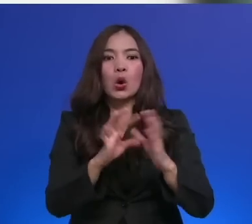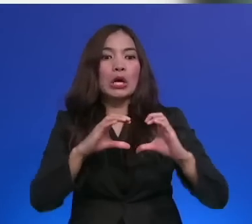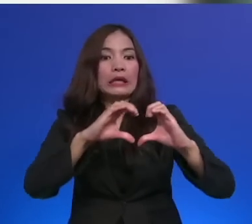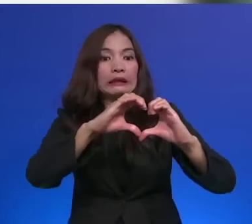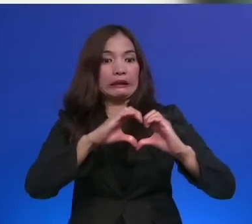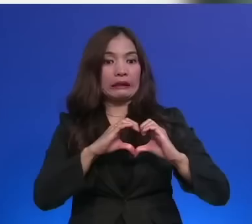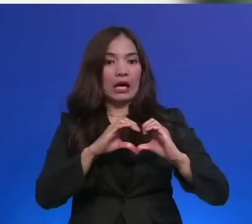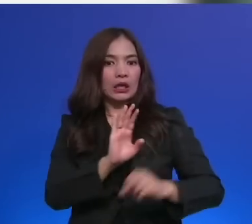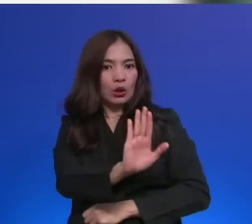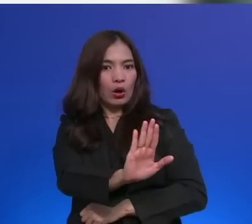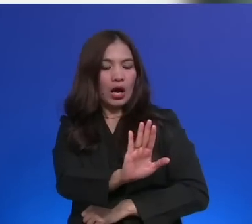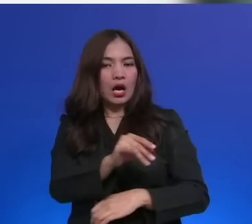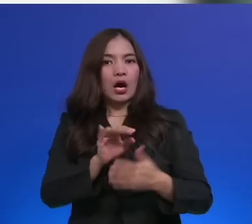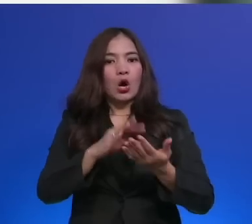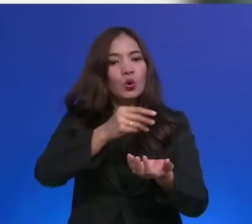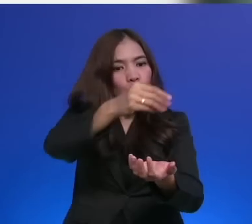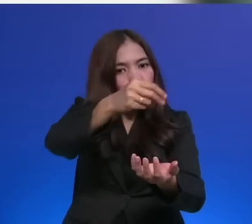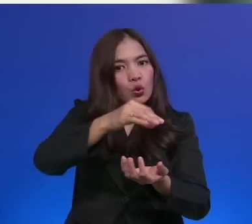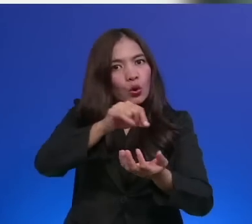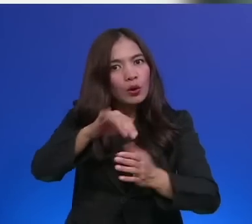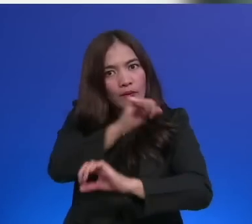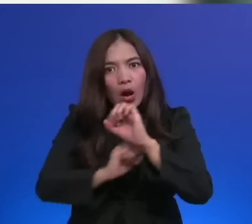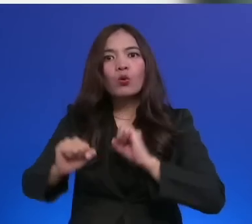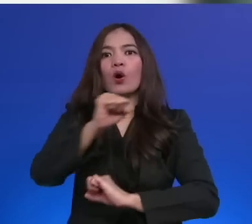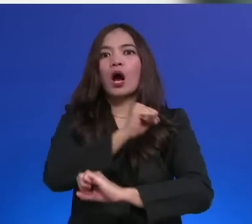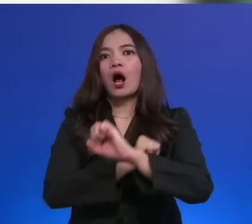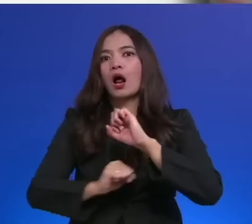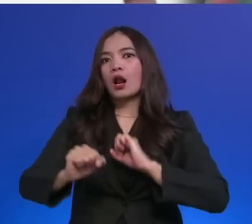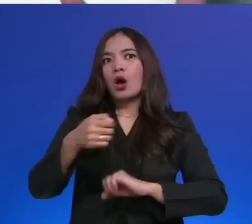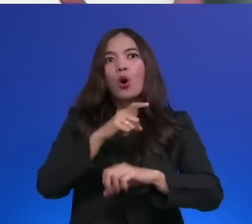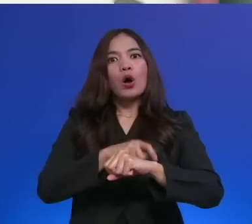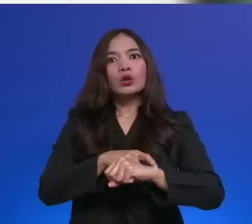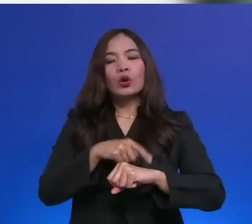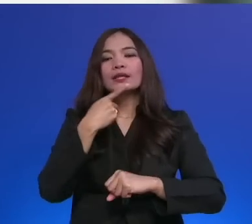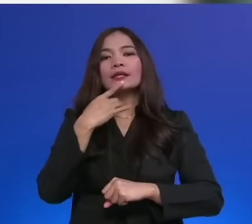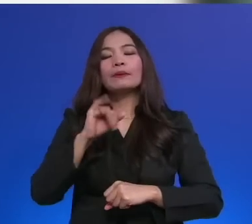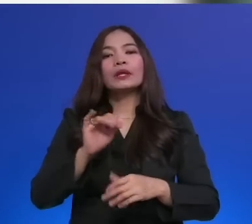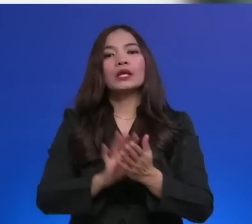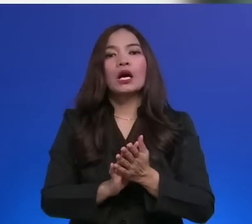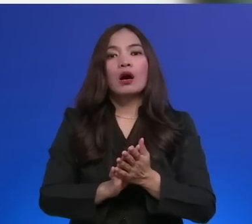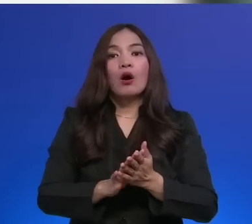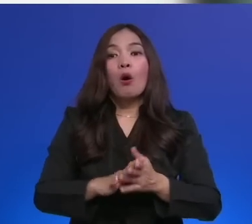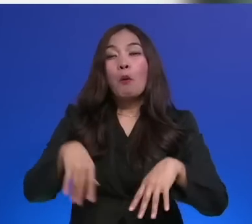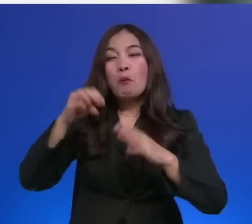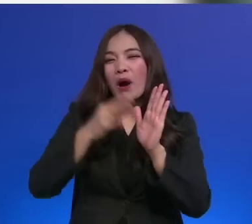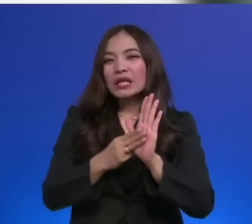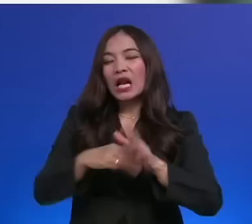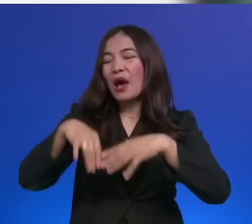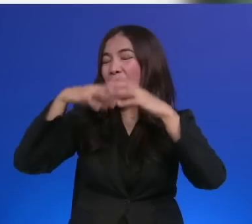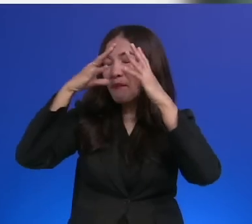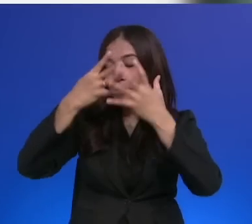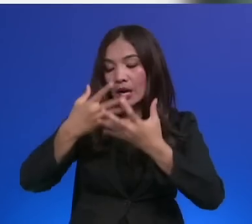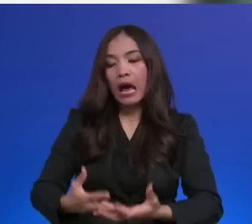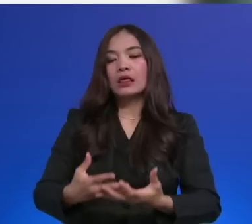Nah, ketika menghadapi masalah berat yang tak bisa diselesaikan, dia datang ke kuasa kegelapan. Ia menjual